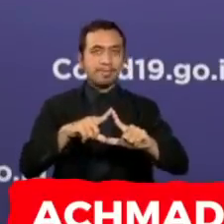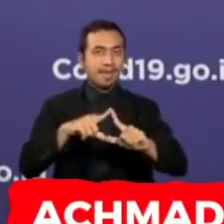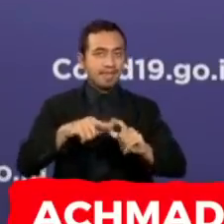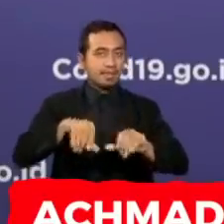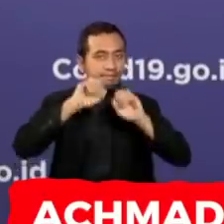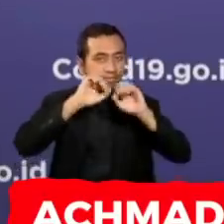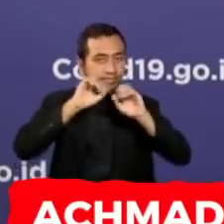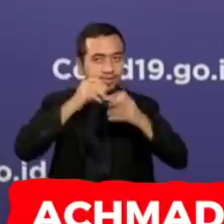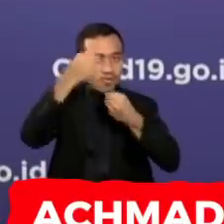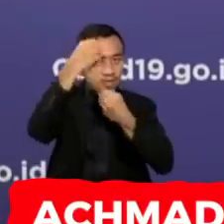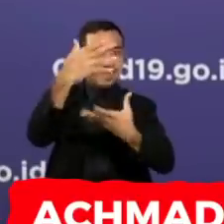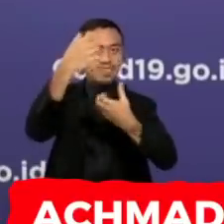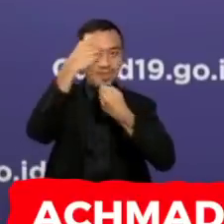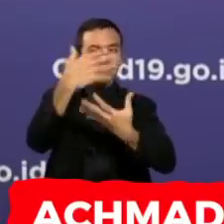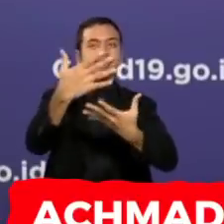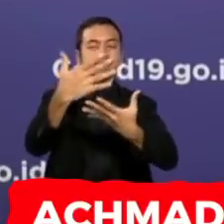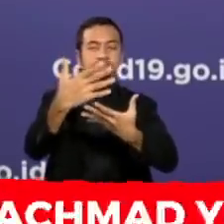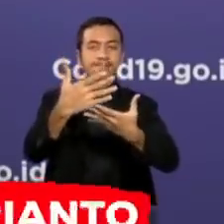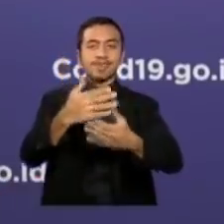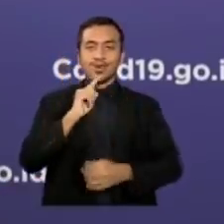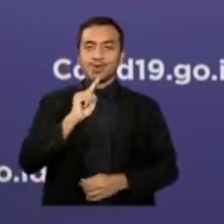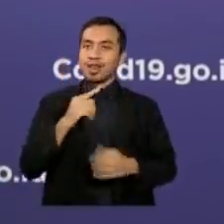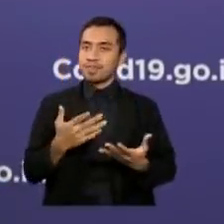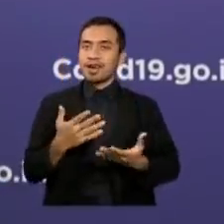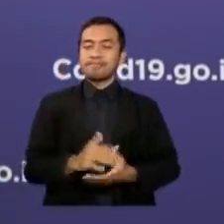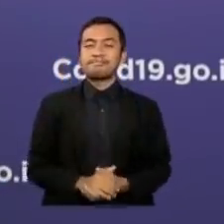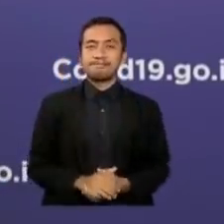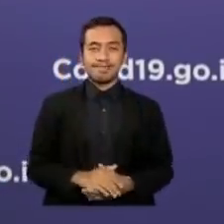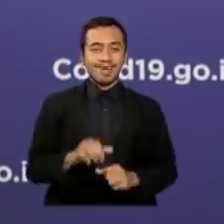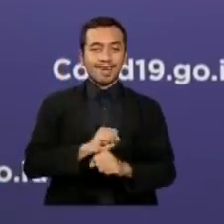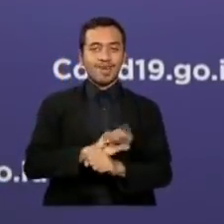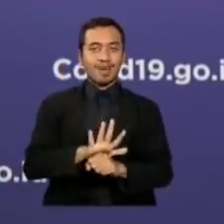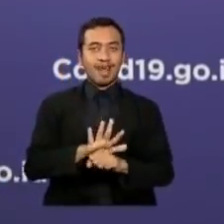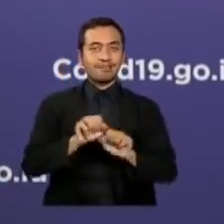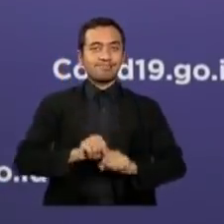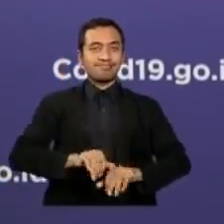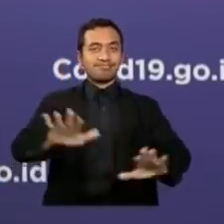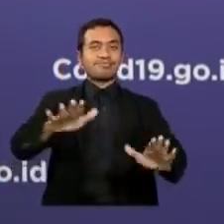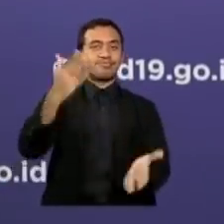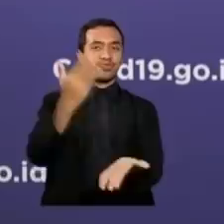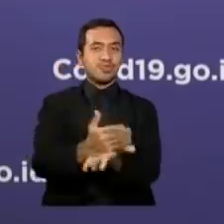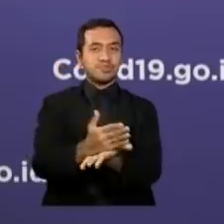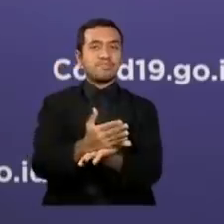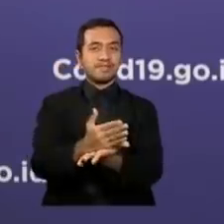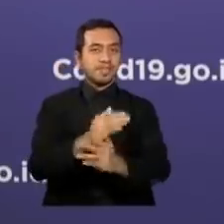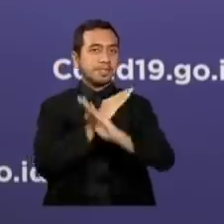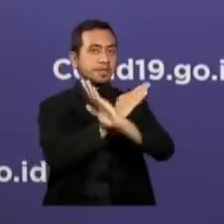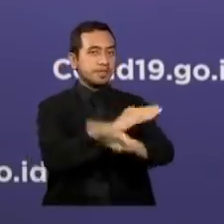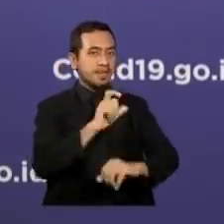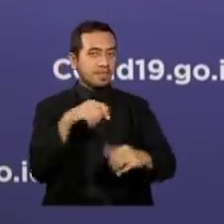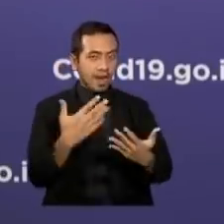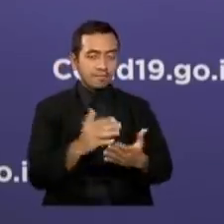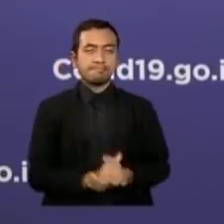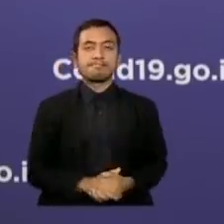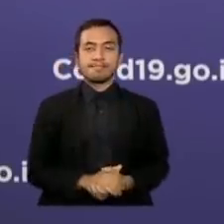informasi dan pesan-pesan mengenai pengendalian konflik 19 serta adaptasi